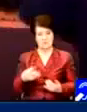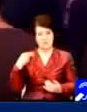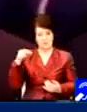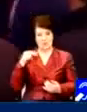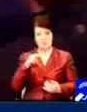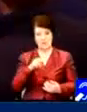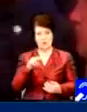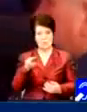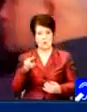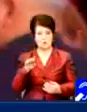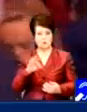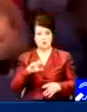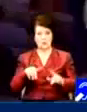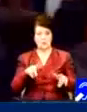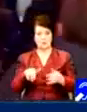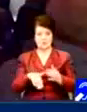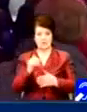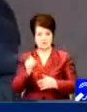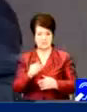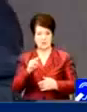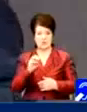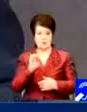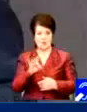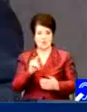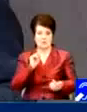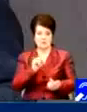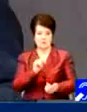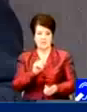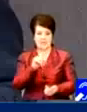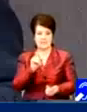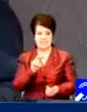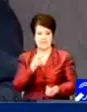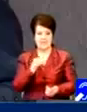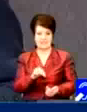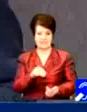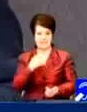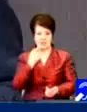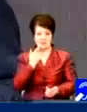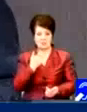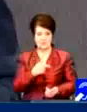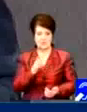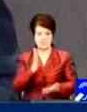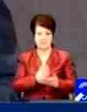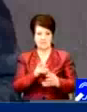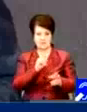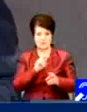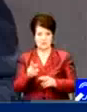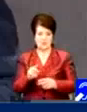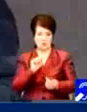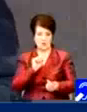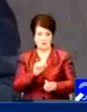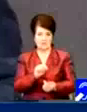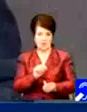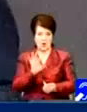Petro Poroșenko, a cerut mobilizarea alegătorilor în turul 2 împotriva lui Zelenski. Poroșenko și-a învinuit oponentul că s-ar afla sub controlul